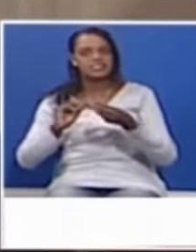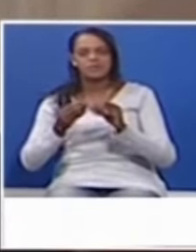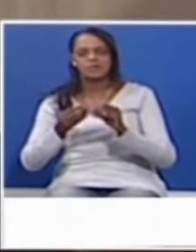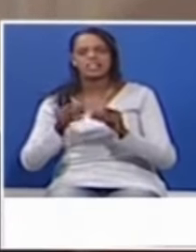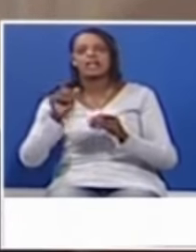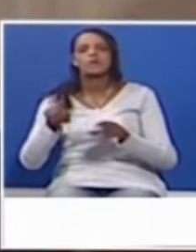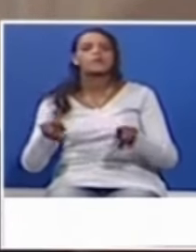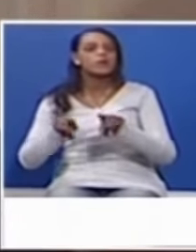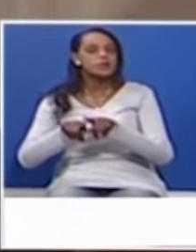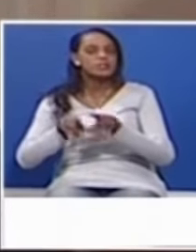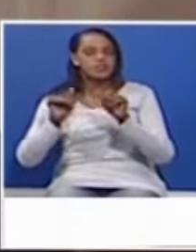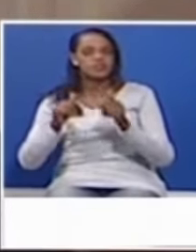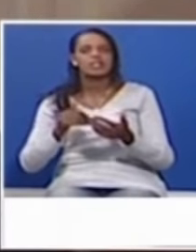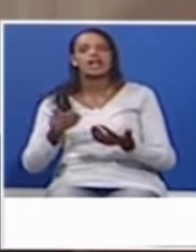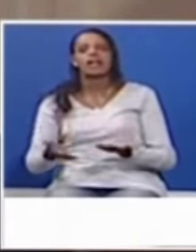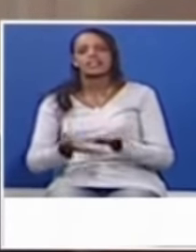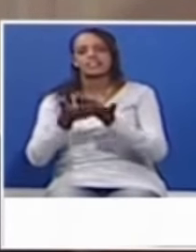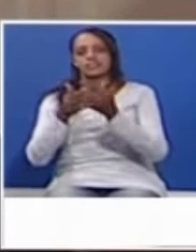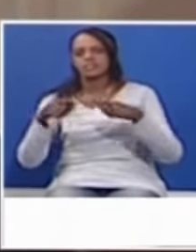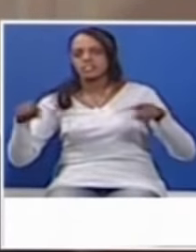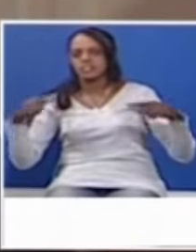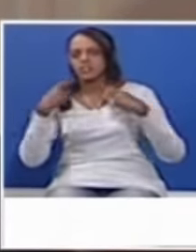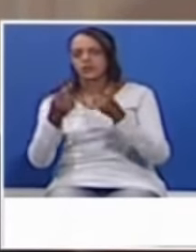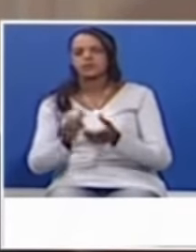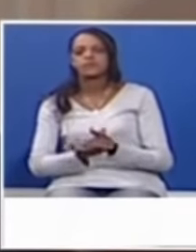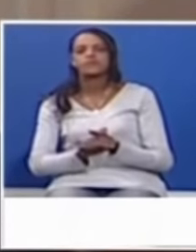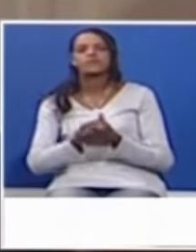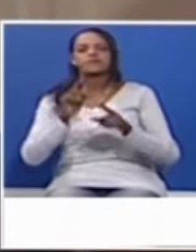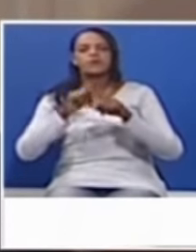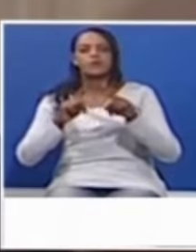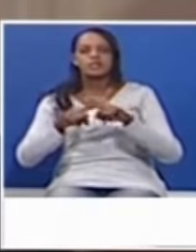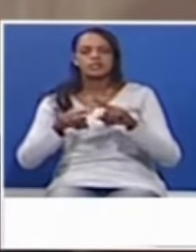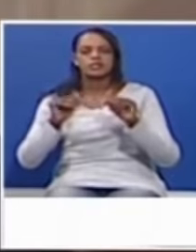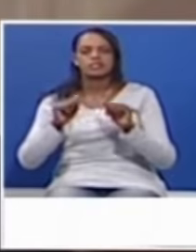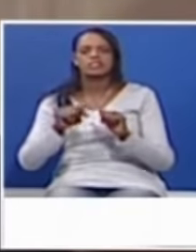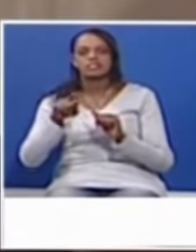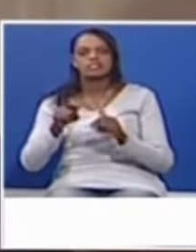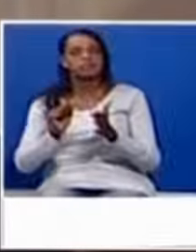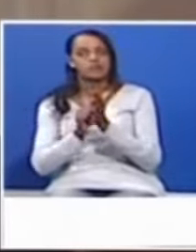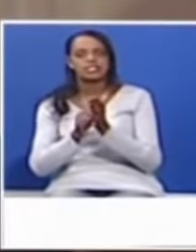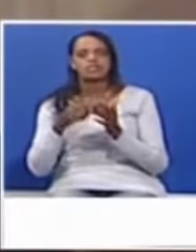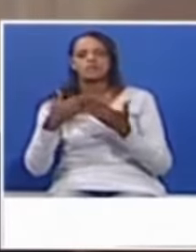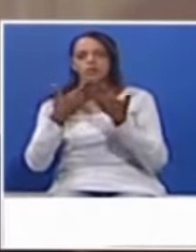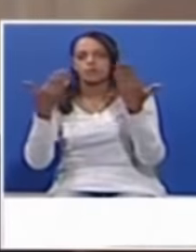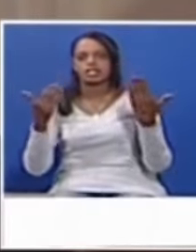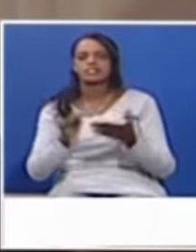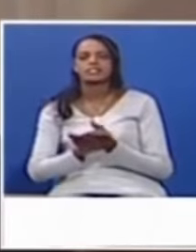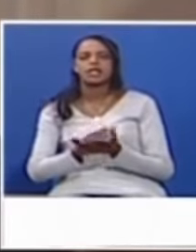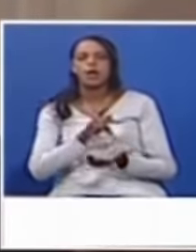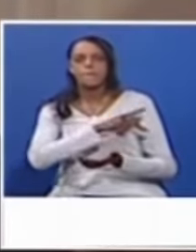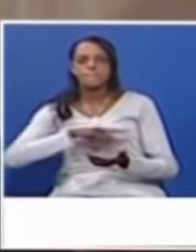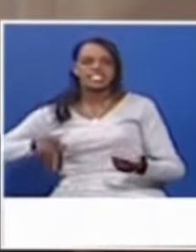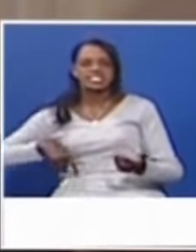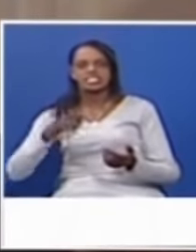أو قربنا كل وزغل أبركتون بزر زرابيهم نپرتی کاو دحر بایتا نیز خسته بزملکت ابزها به مجلسی، پریزیدنت